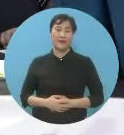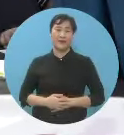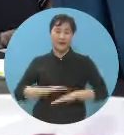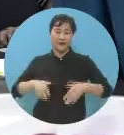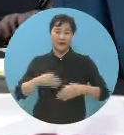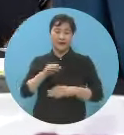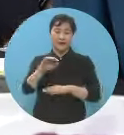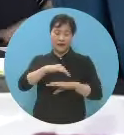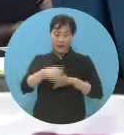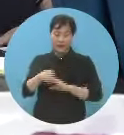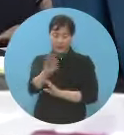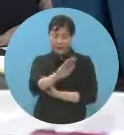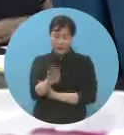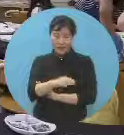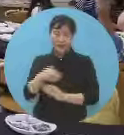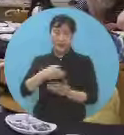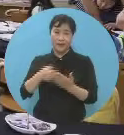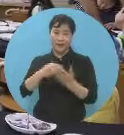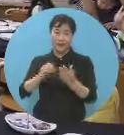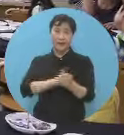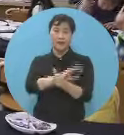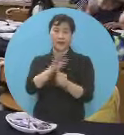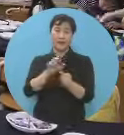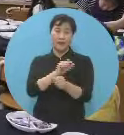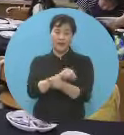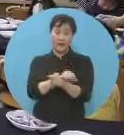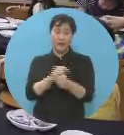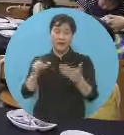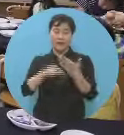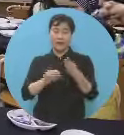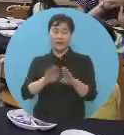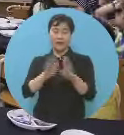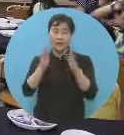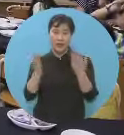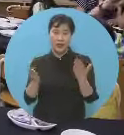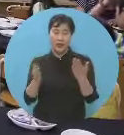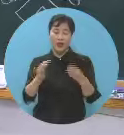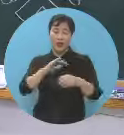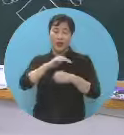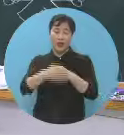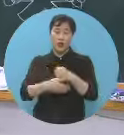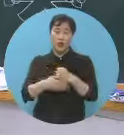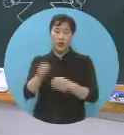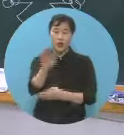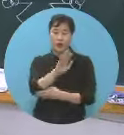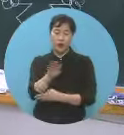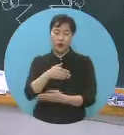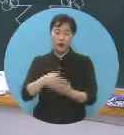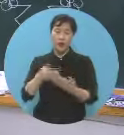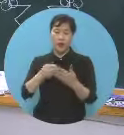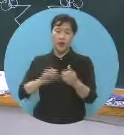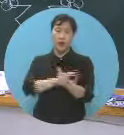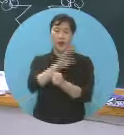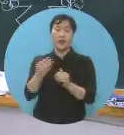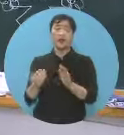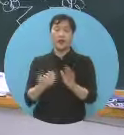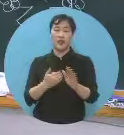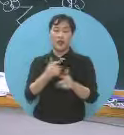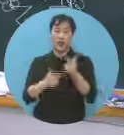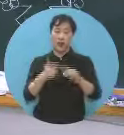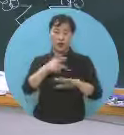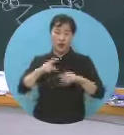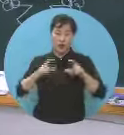전남국제수묵비엔날레 사무국은 9월 개막하는 2018 전남국제수묵비엔날레를 앞두고 목포 진도 지역 초등학교와